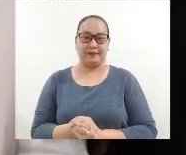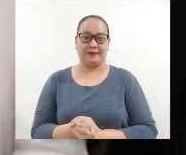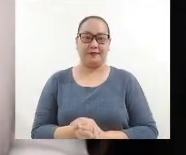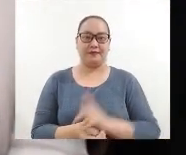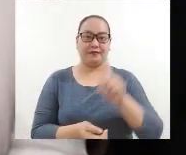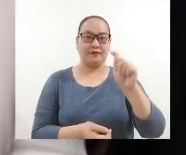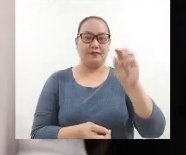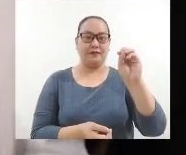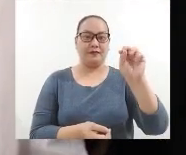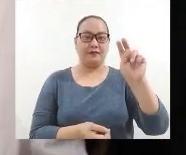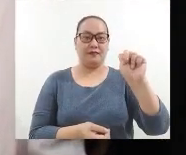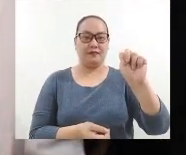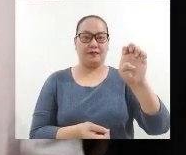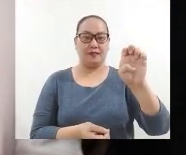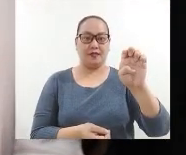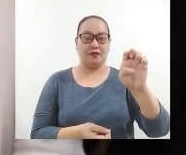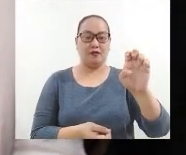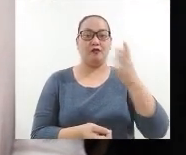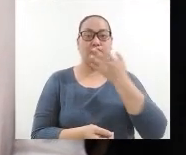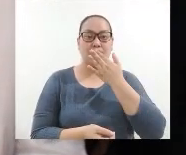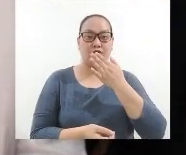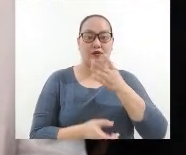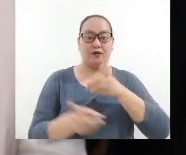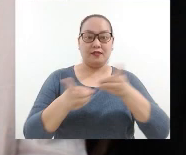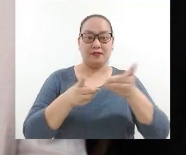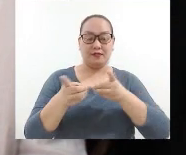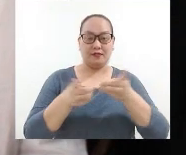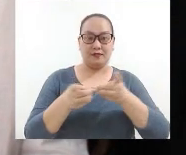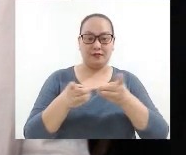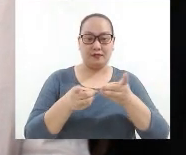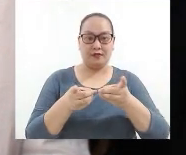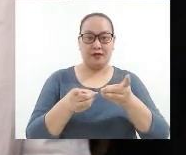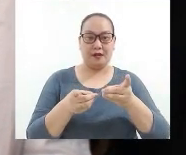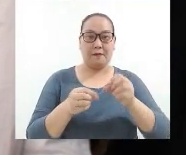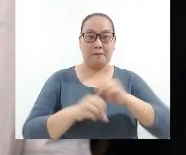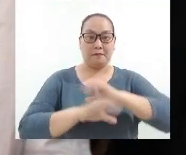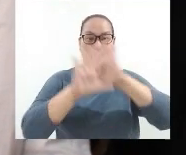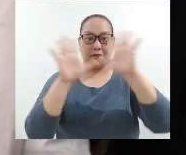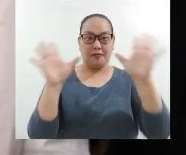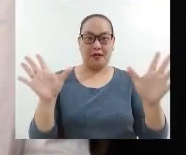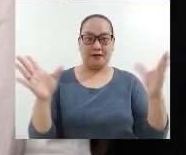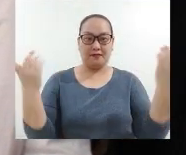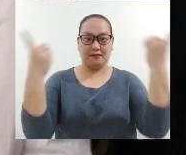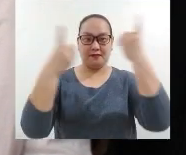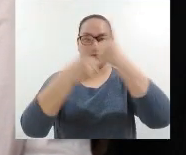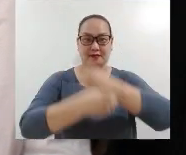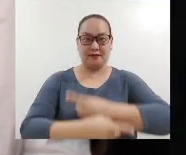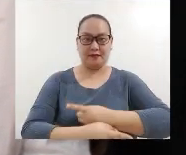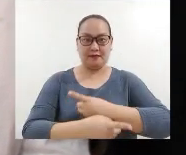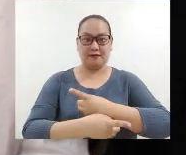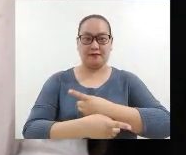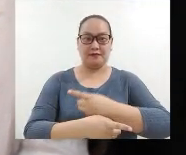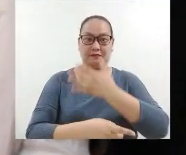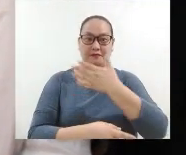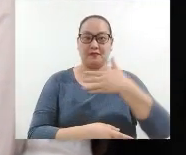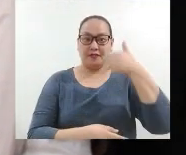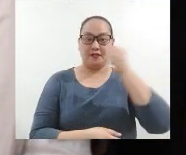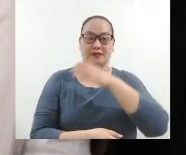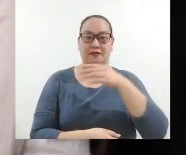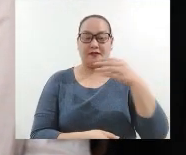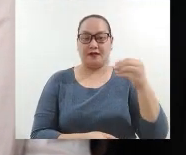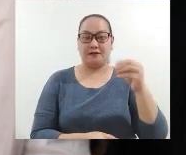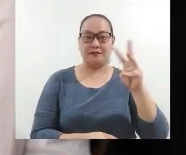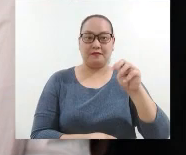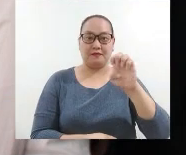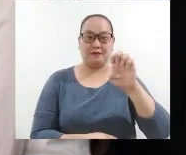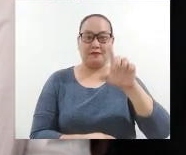color is described by words like bright, dark, brilliant, mellow, and rich. Madami